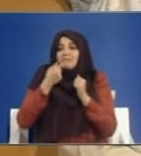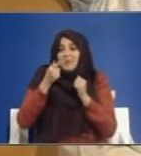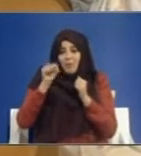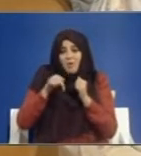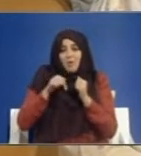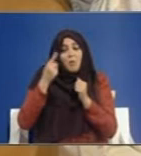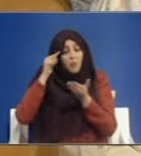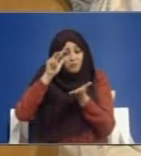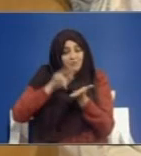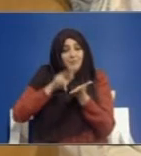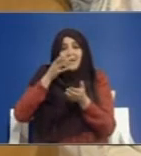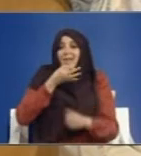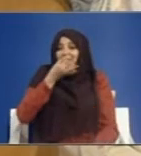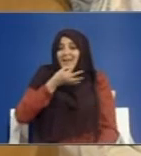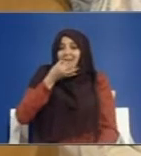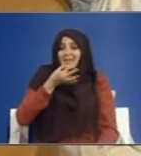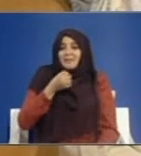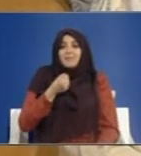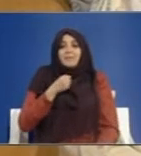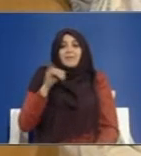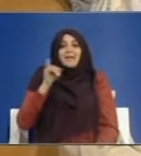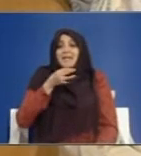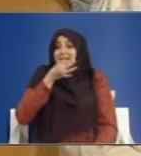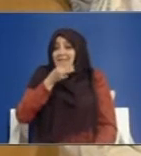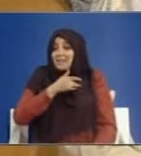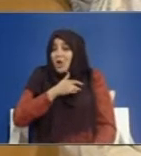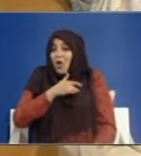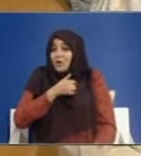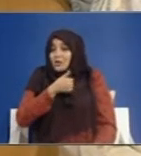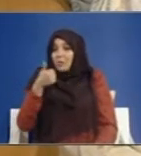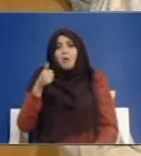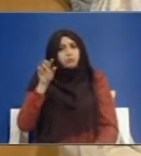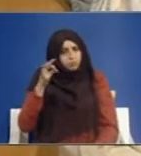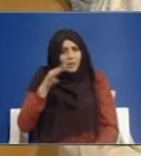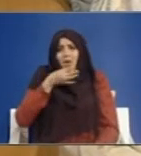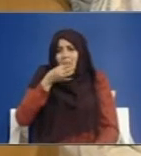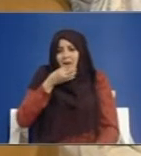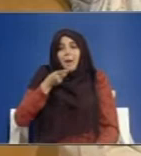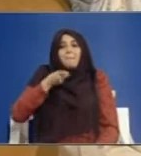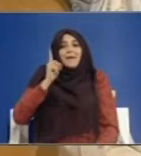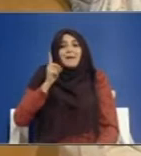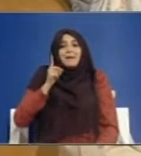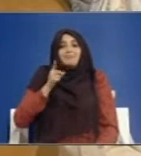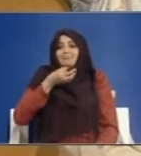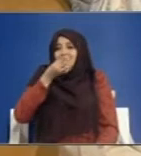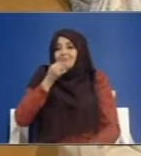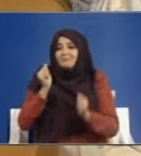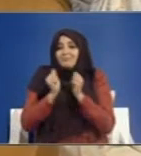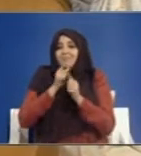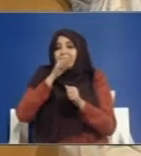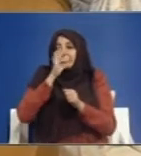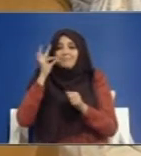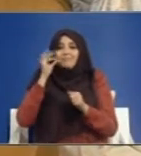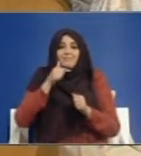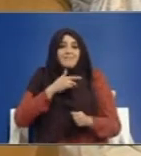ذكرا. هل يسمى الذي يذكر في قلبه هل يسمى ذاكرا؟ نعم يسمى ذاكرا، ولكنه ذاكر